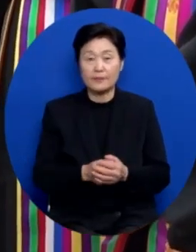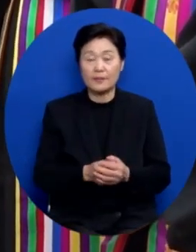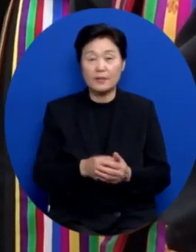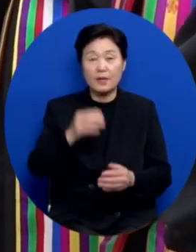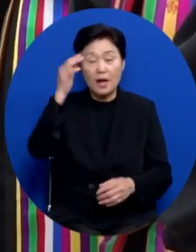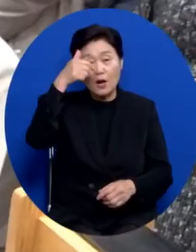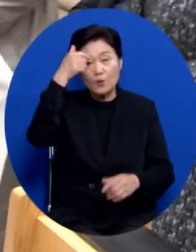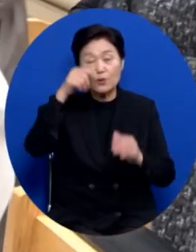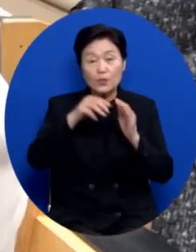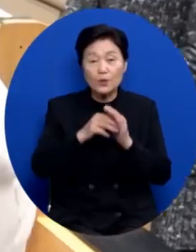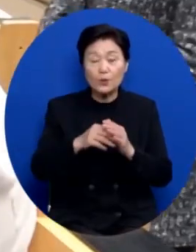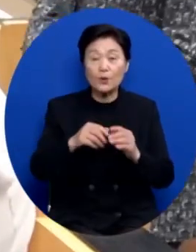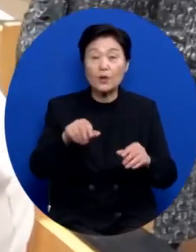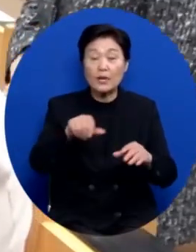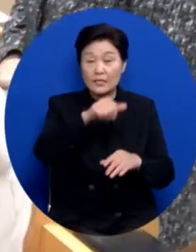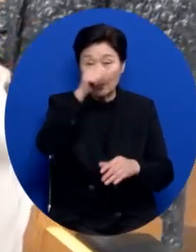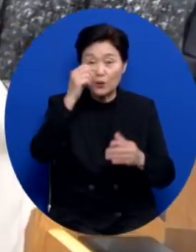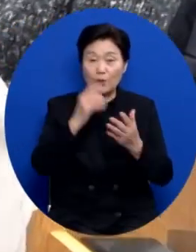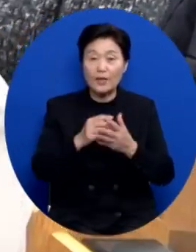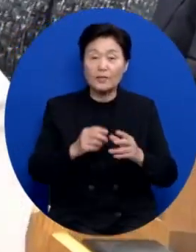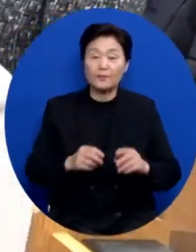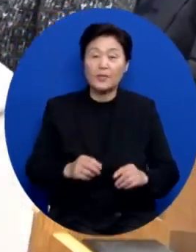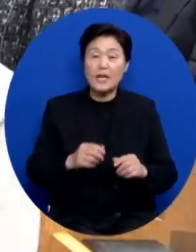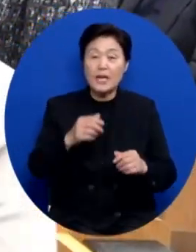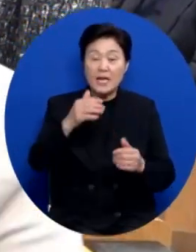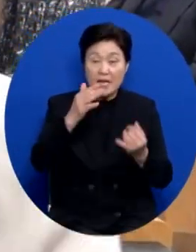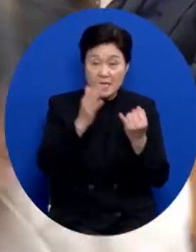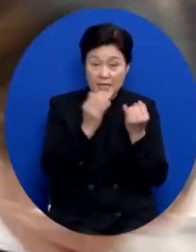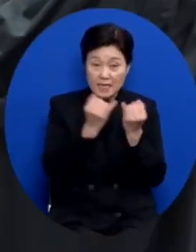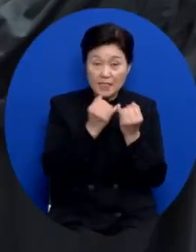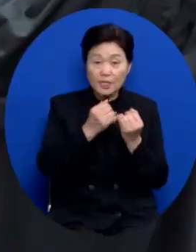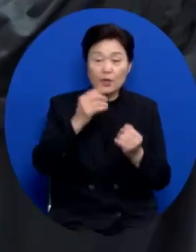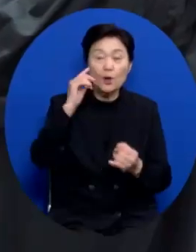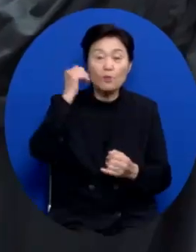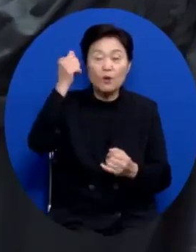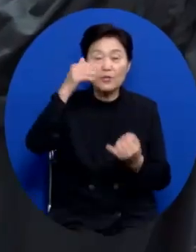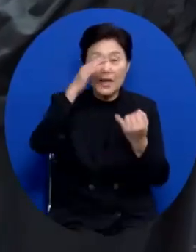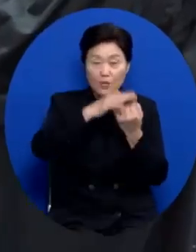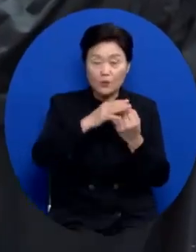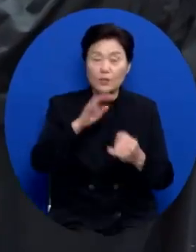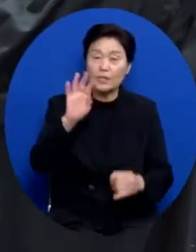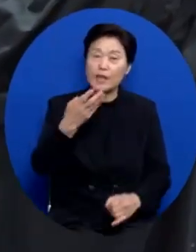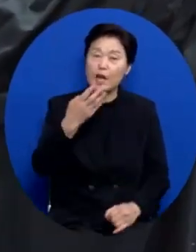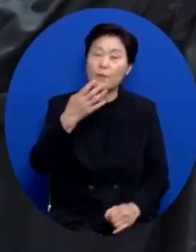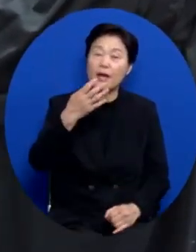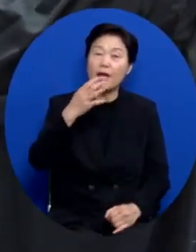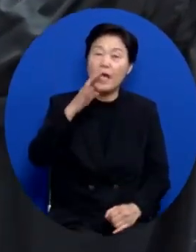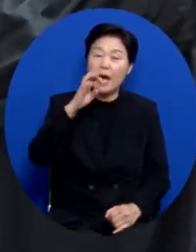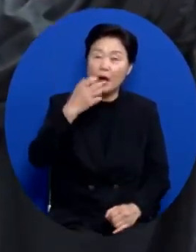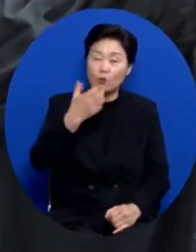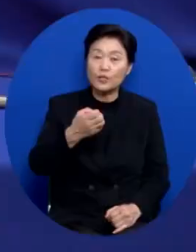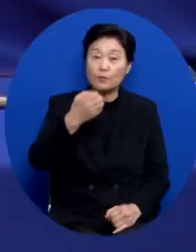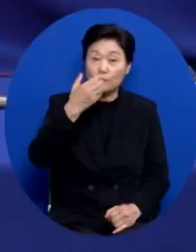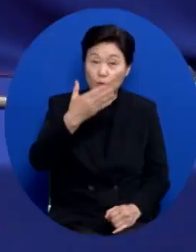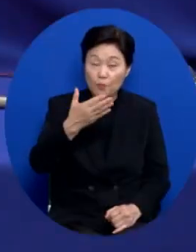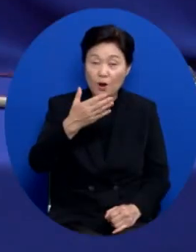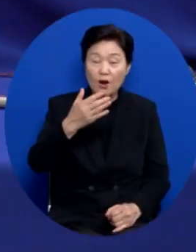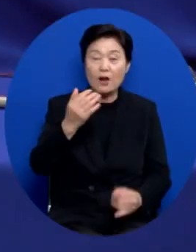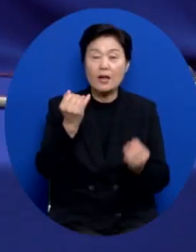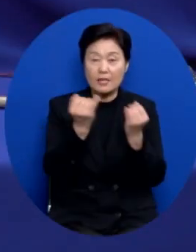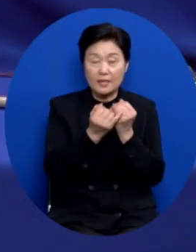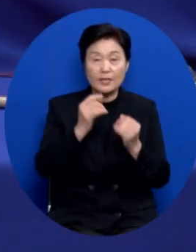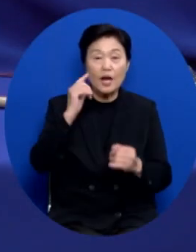한국기독교 장로회는 오는 21일 여성 목사 안수식을 열고 400 아홉명의 여성 목사를 배출할